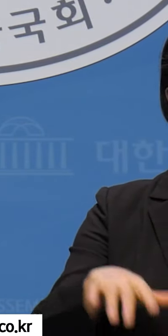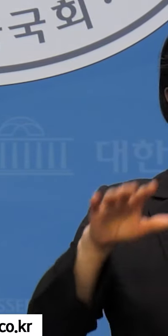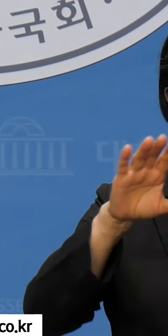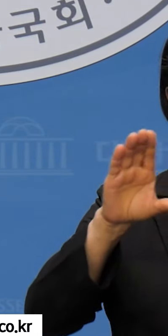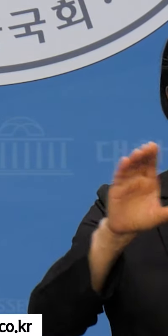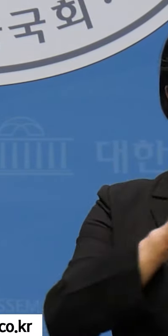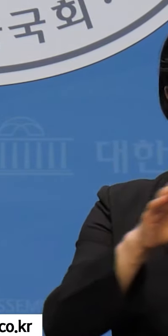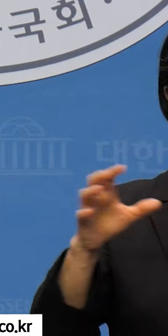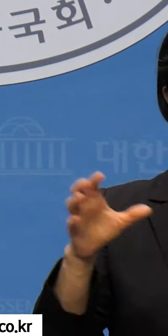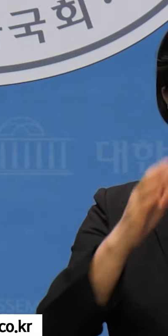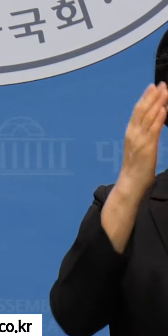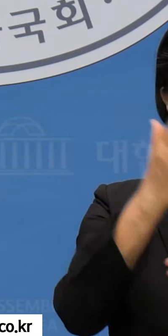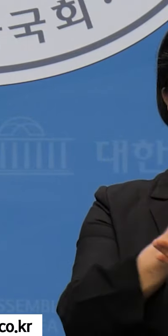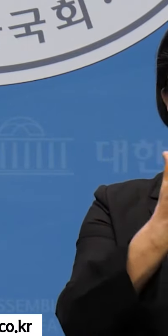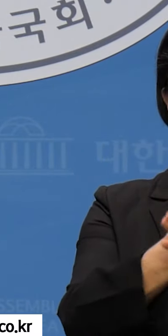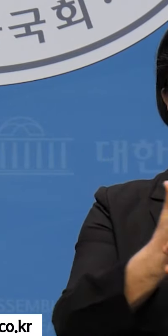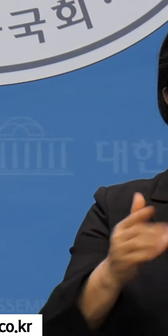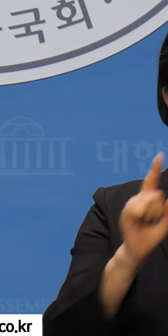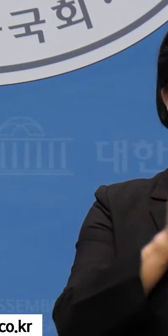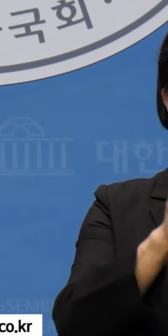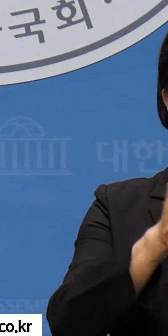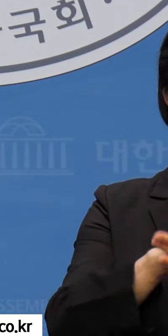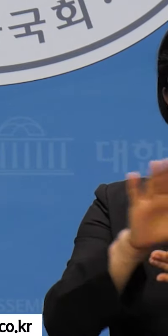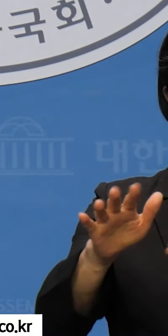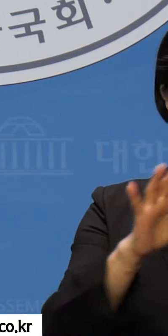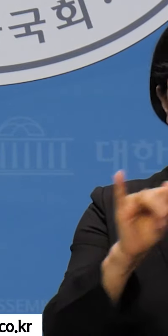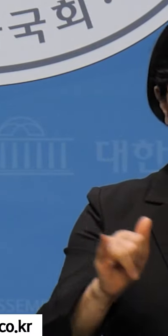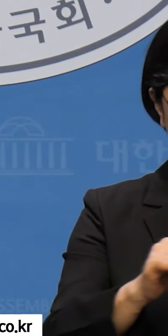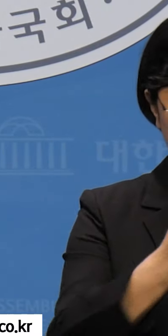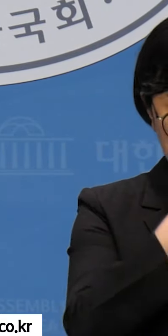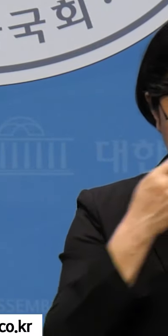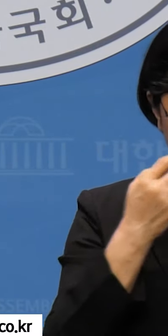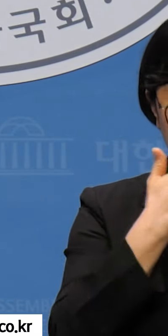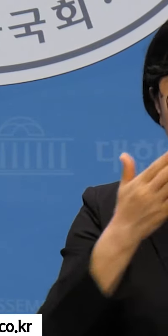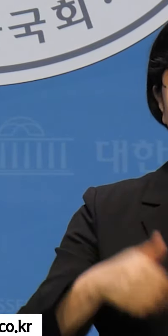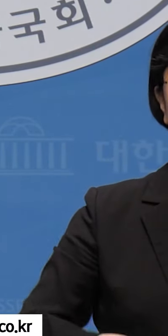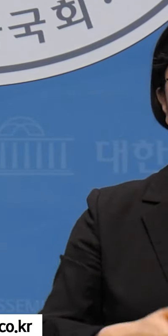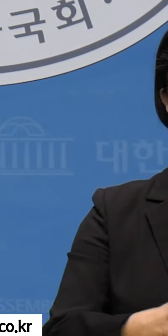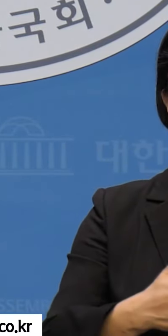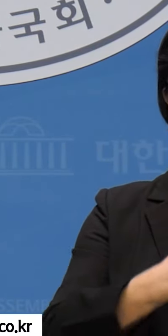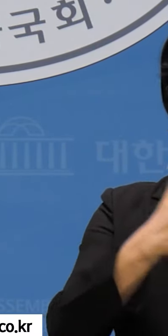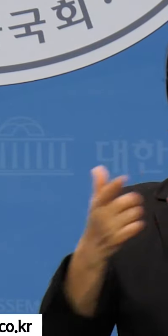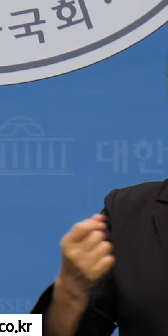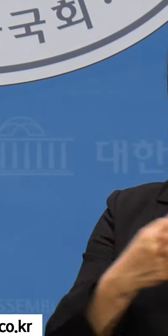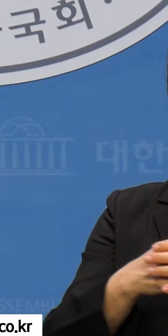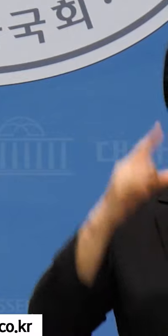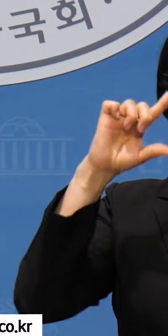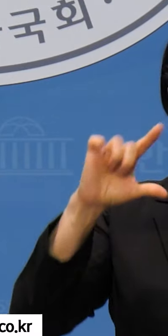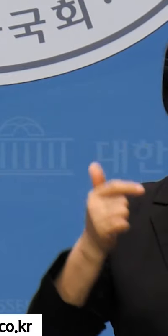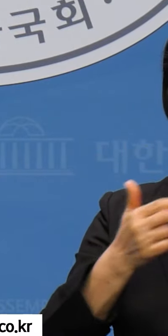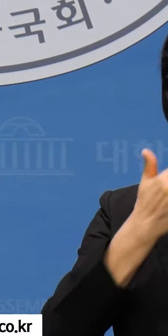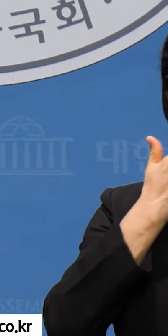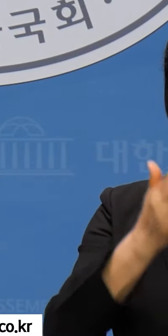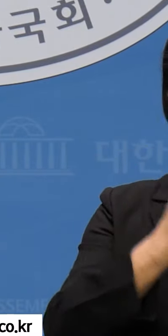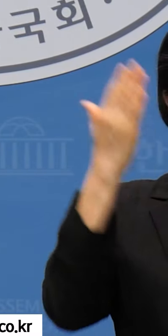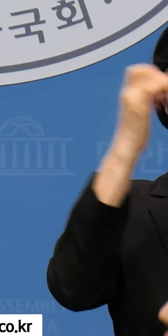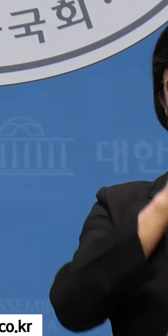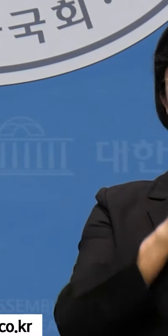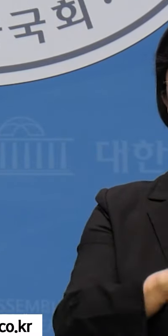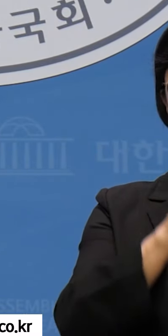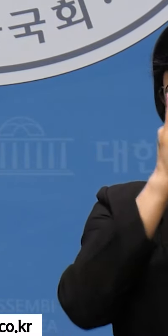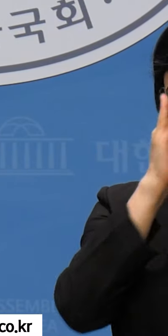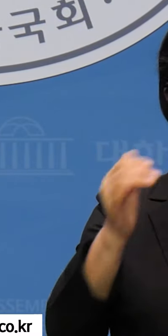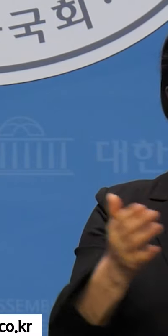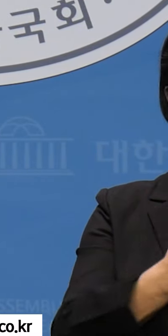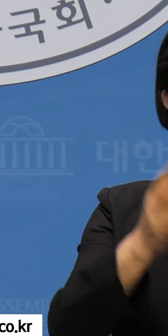것이 아니라 현장에서 수개표를 하는 것입니다. 이 방법은 누구도 이의 없이 투명성을 높일 뿐